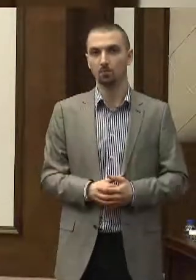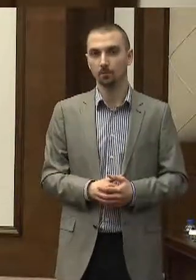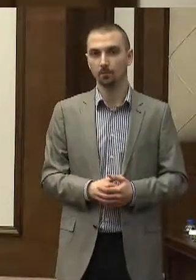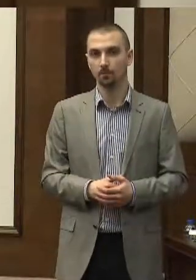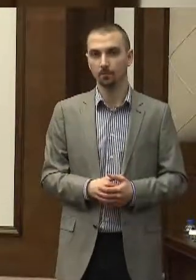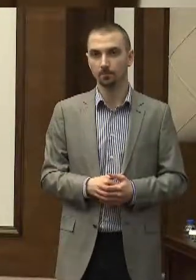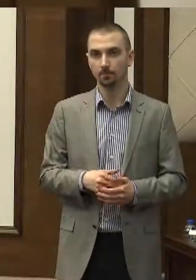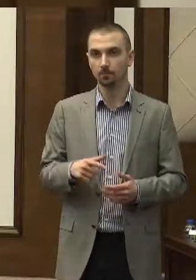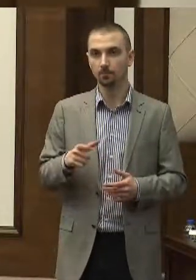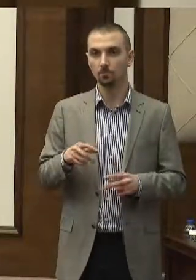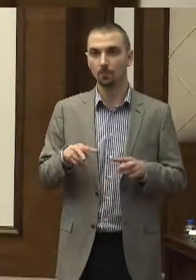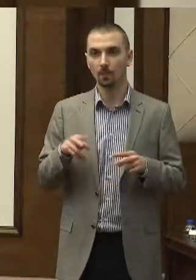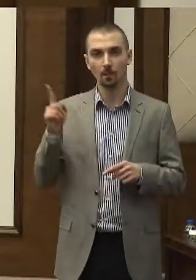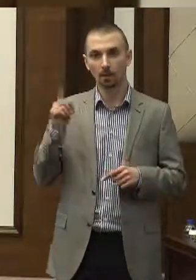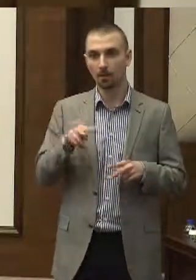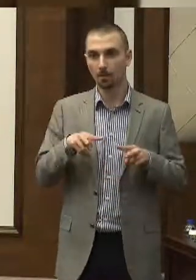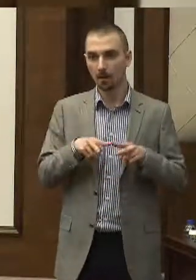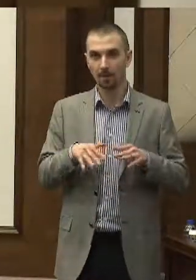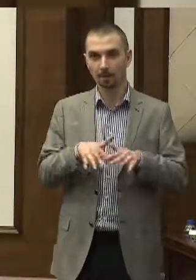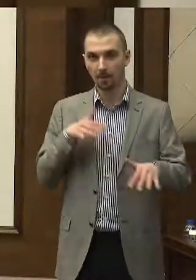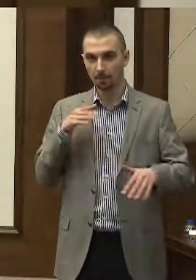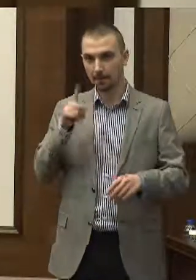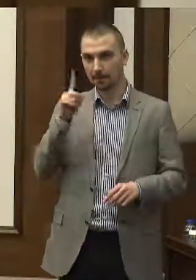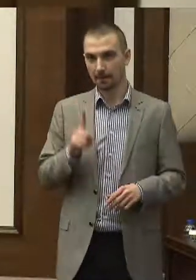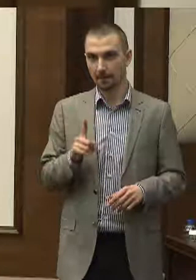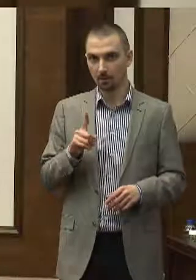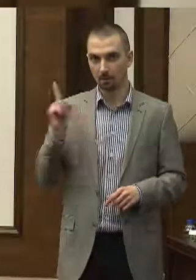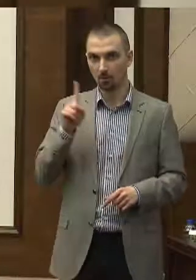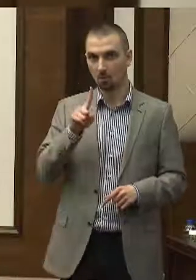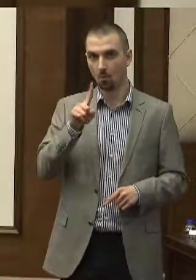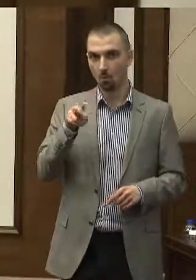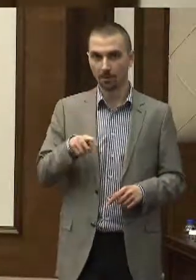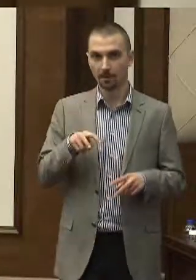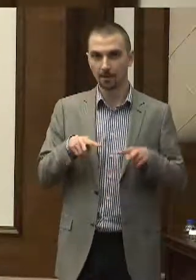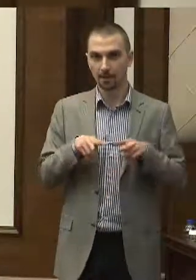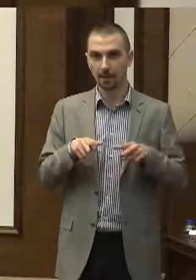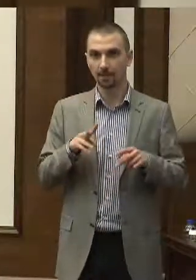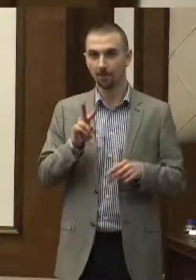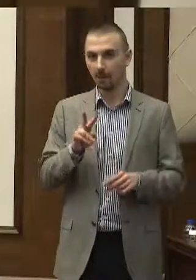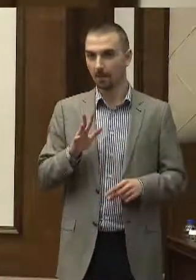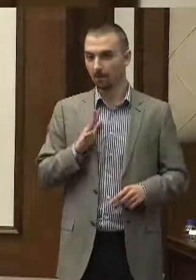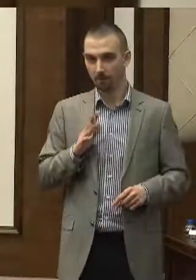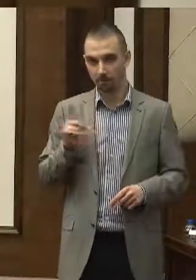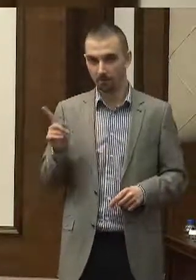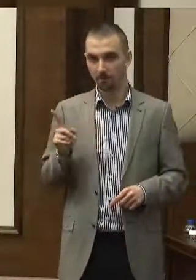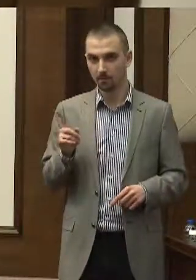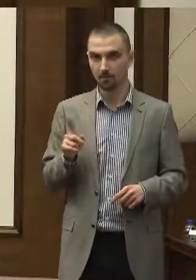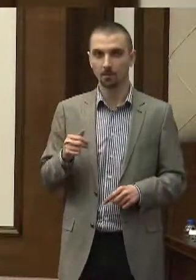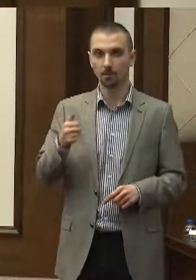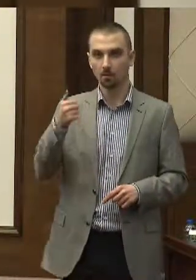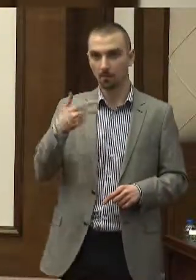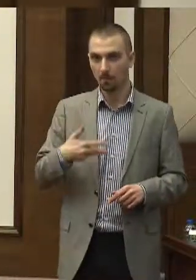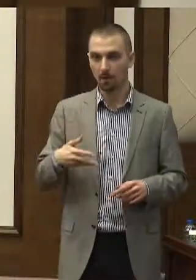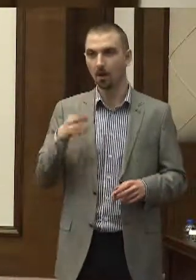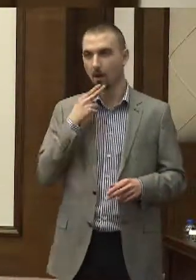Türkiye Büyük Millet Meclisi'ne seçilen ilk kadın milletvekillerimiz, 18 milletvekilimiz var ve yerel yönetimlerde